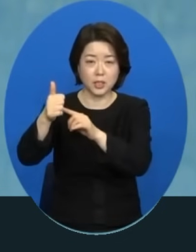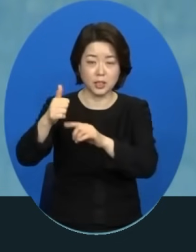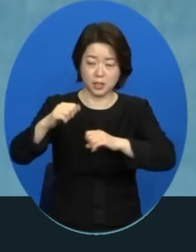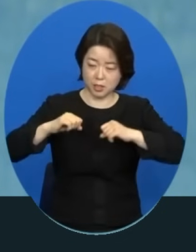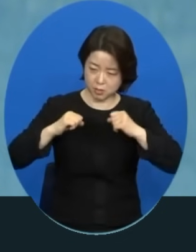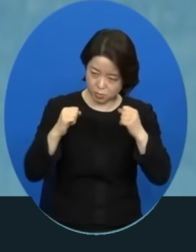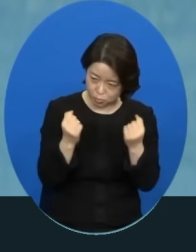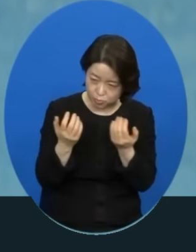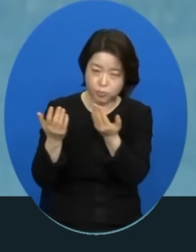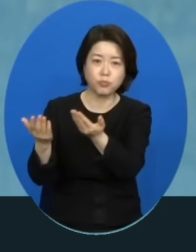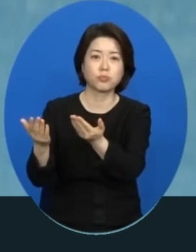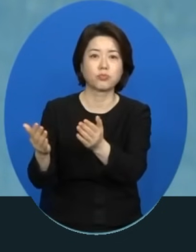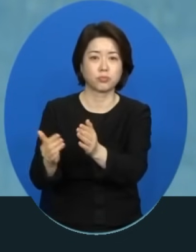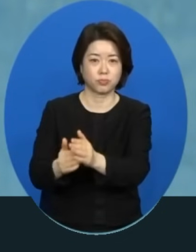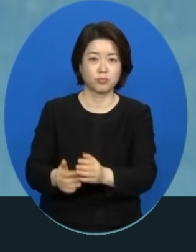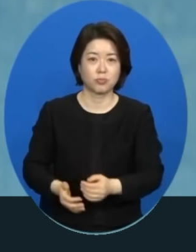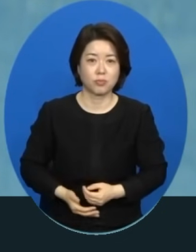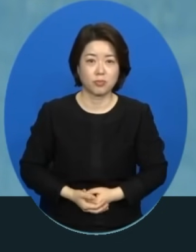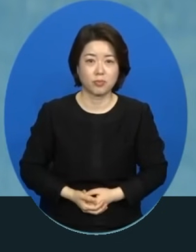복종했으니까.